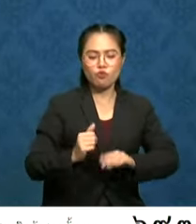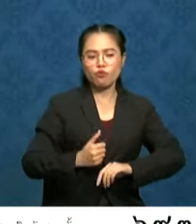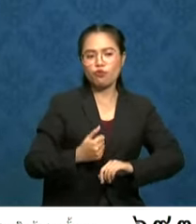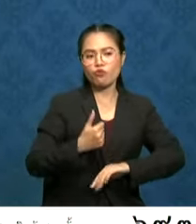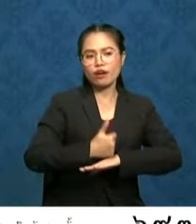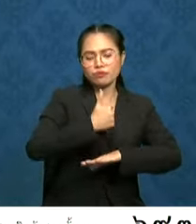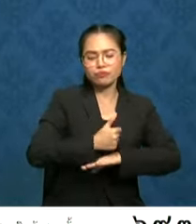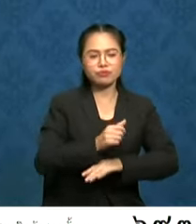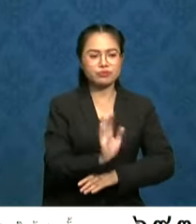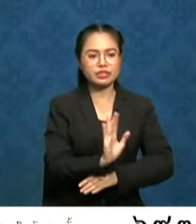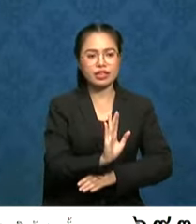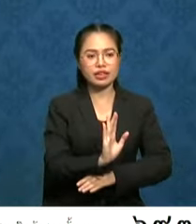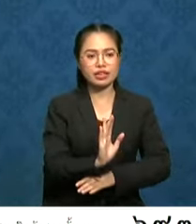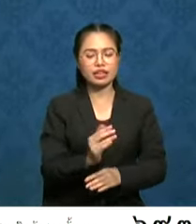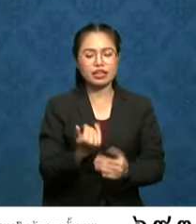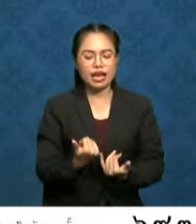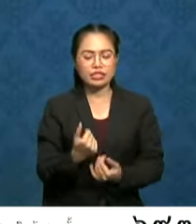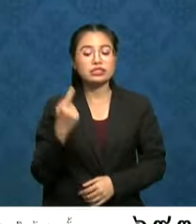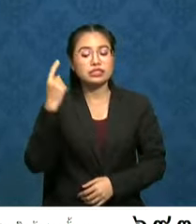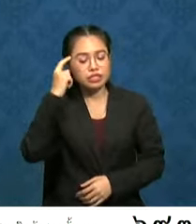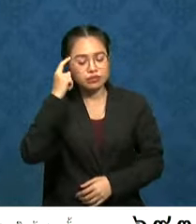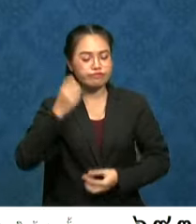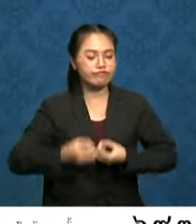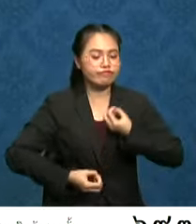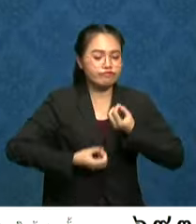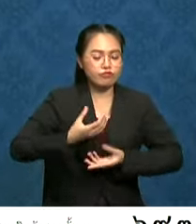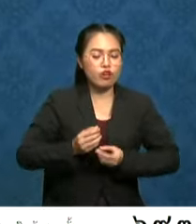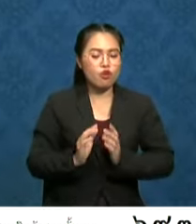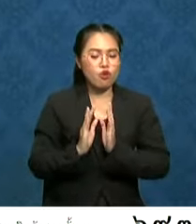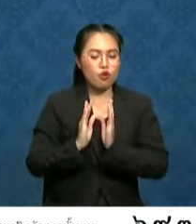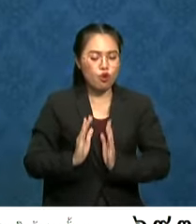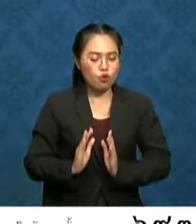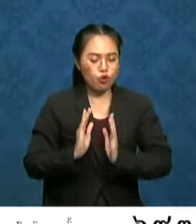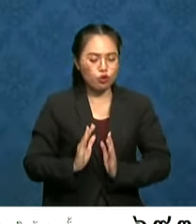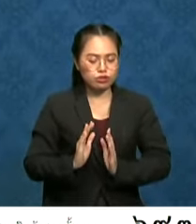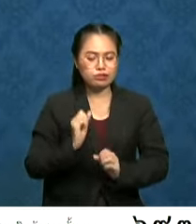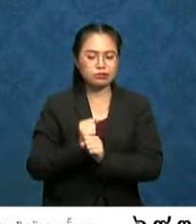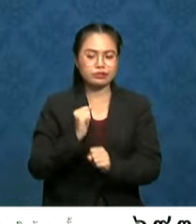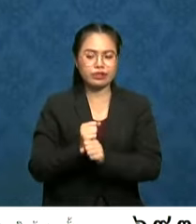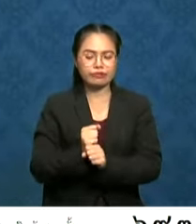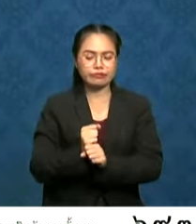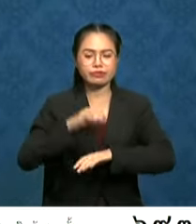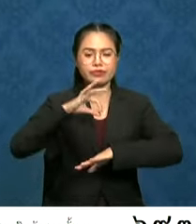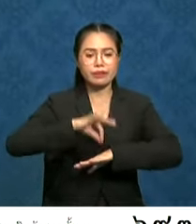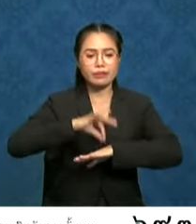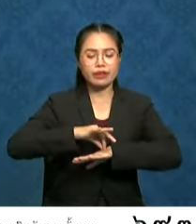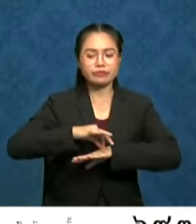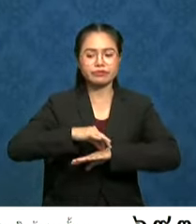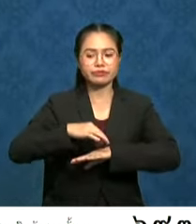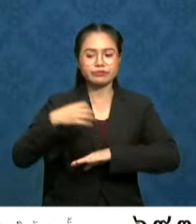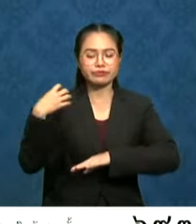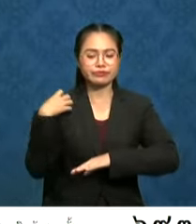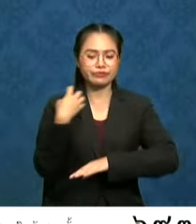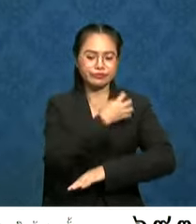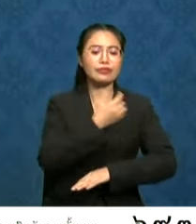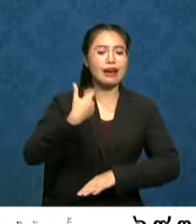หนึ่งการออกมาแสดงความคิดความเห็นของบุคคลคนผู้ซึ่งดำรงตำแหน่งเป็นตุลาการศาลรัฐธรรมนูญในเวทีสาธารณะที่ผ่าน